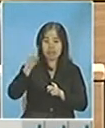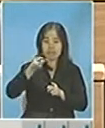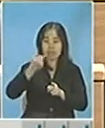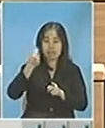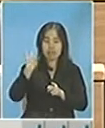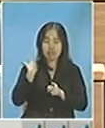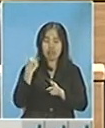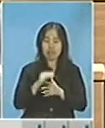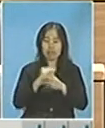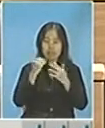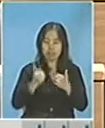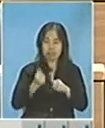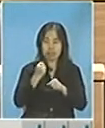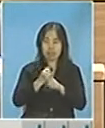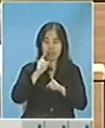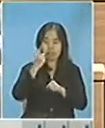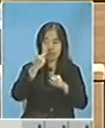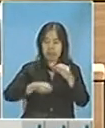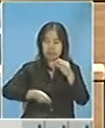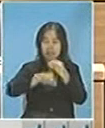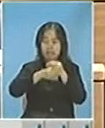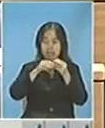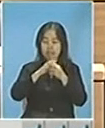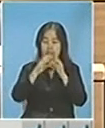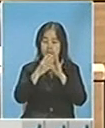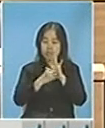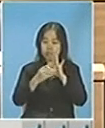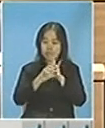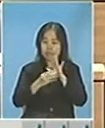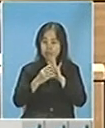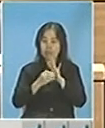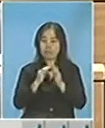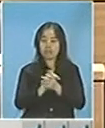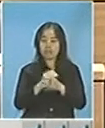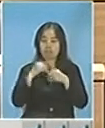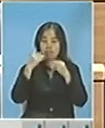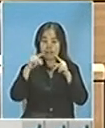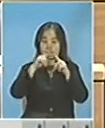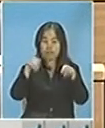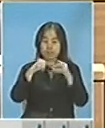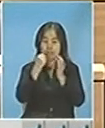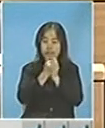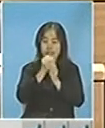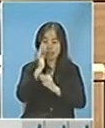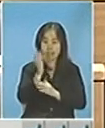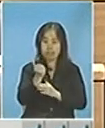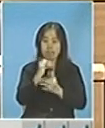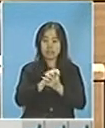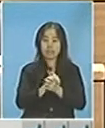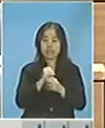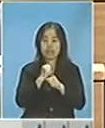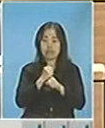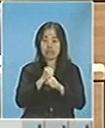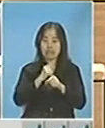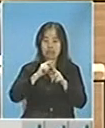รแต่การที่จะมาเป็นการอบรมสัมมนาการให้ประกาศนียบัตรชั้นสูงประกาศนียบัตรสำฤทธิบัตรและ